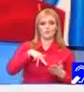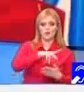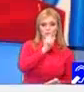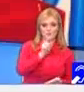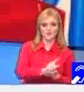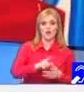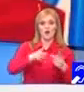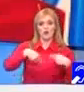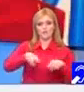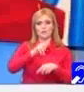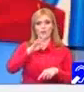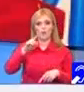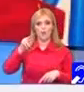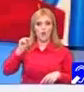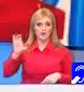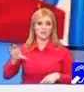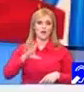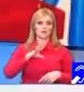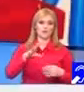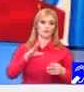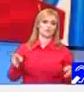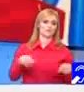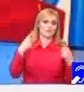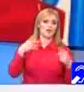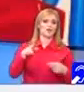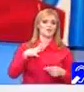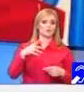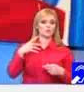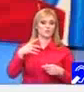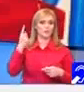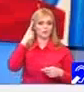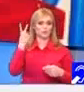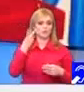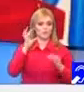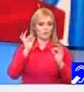astăzi campania de educație civică și electorală Alege Gândirea Critică.